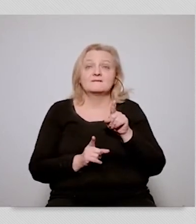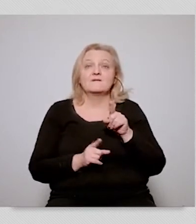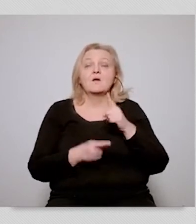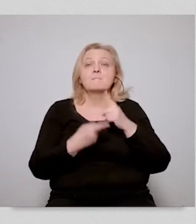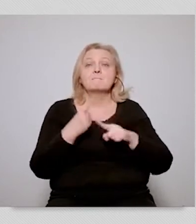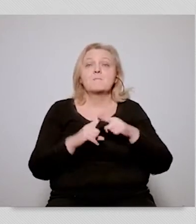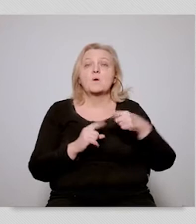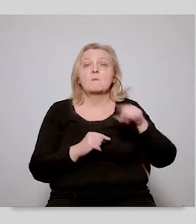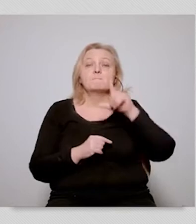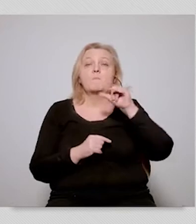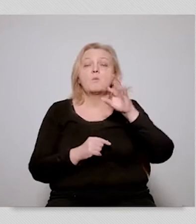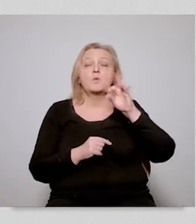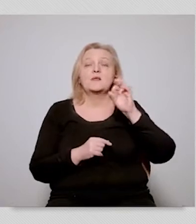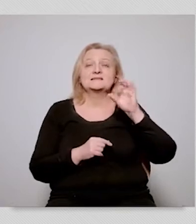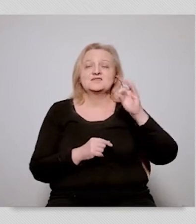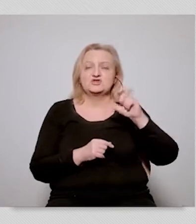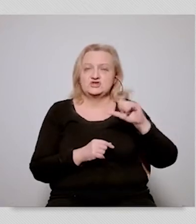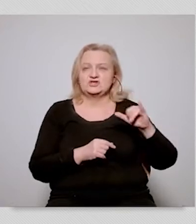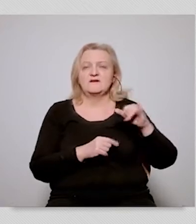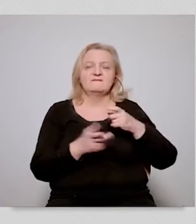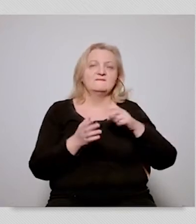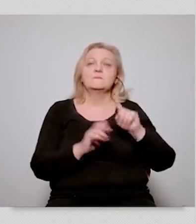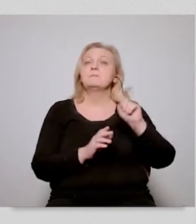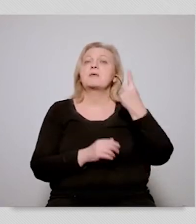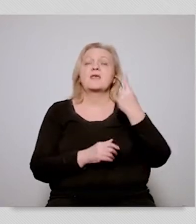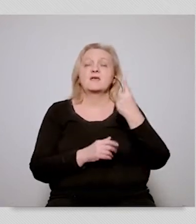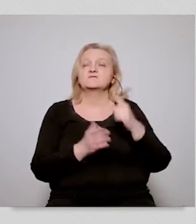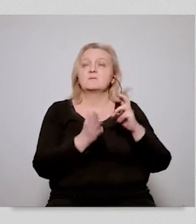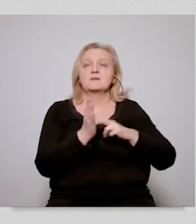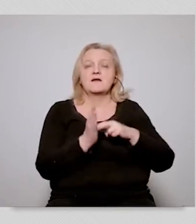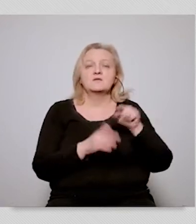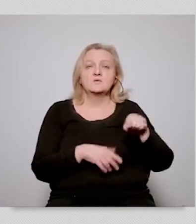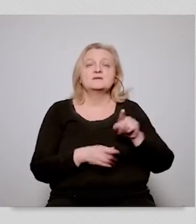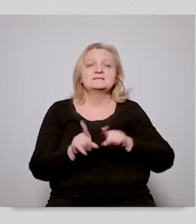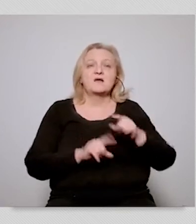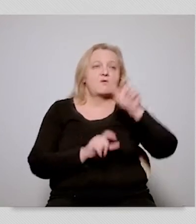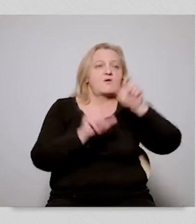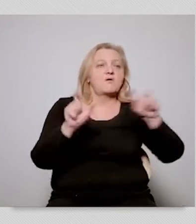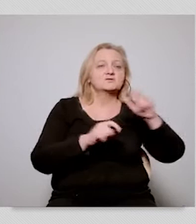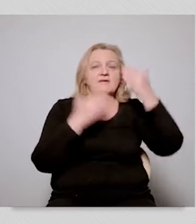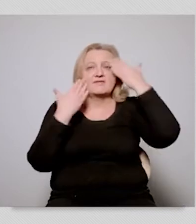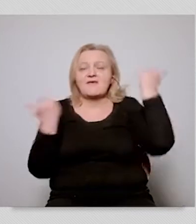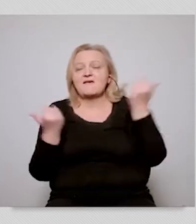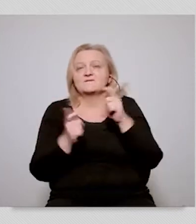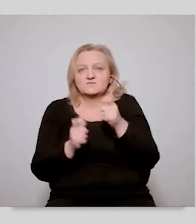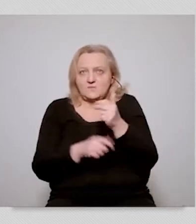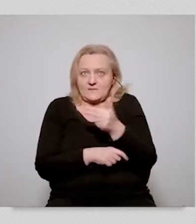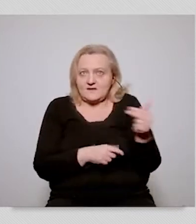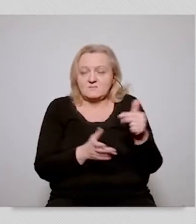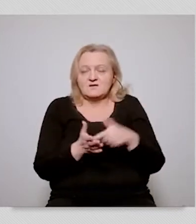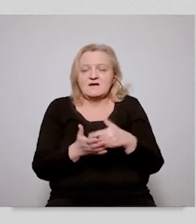polityków populistycznych. Pierwsza luka, no to jest luka niewiedzy. To widać z badań, że